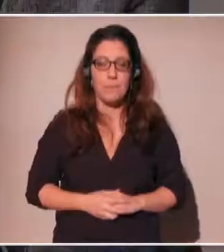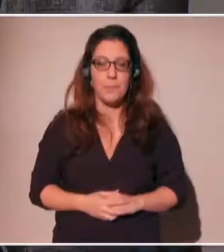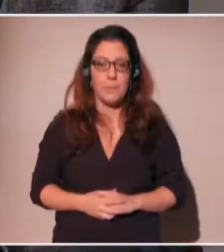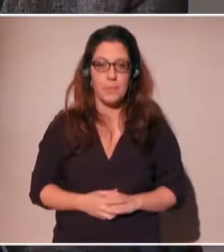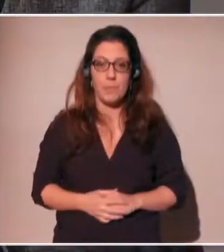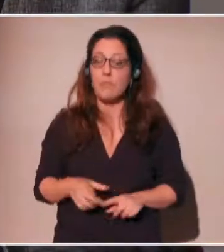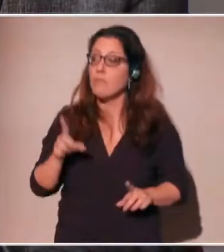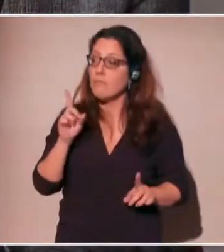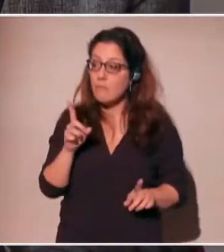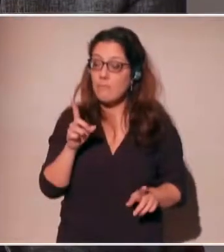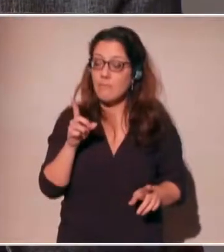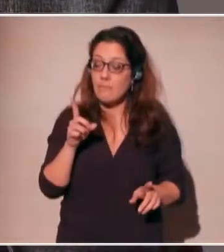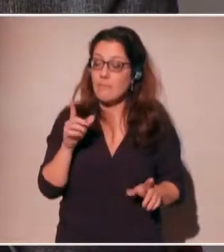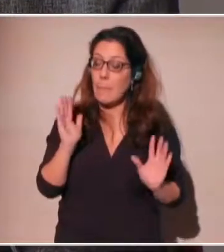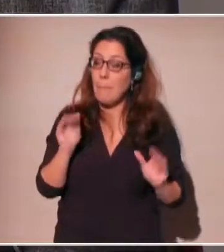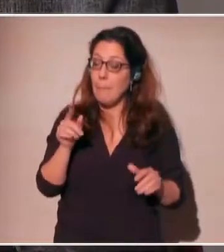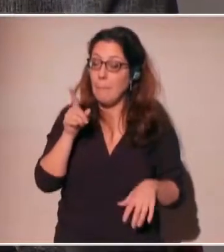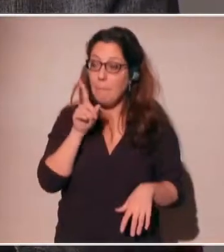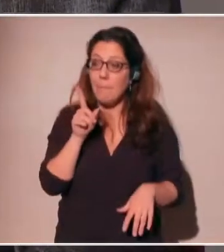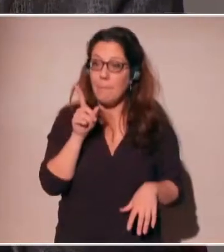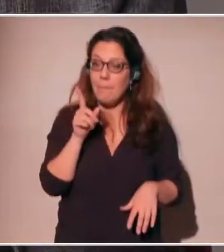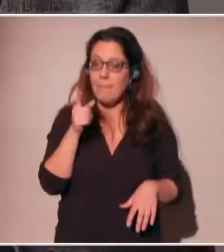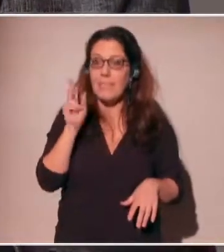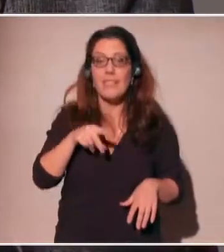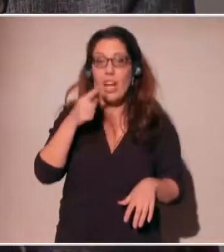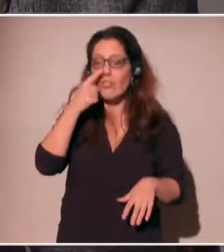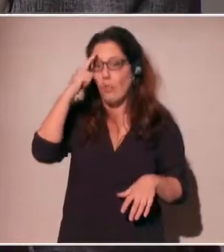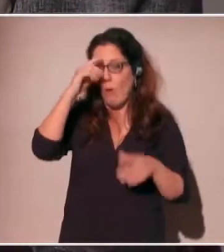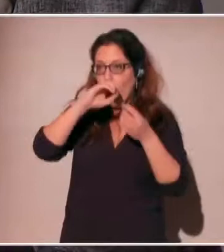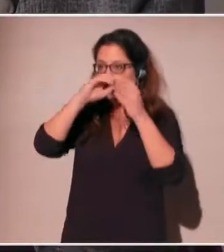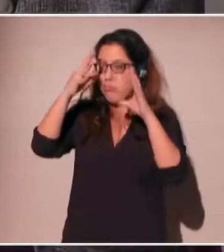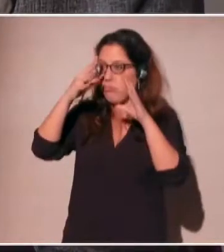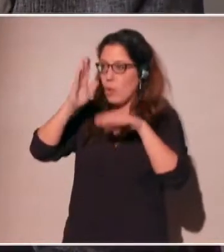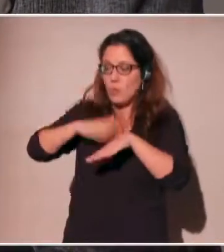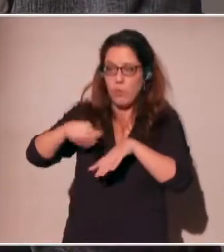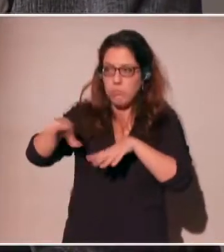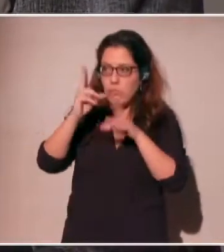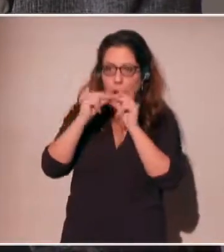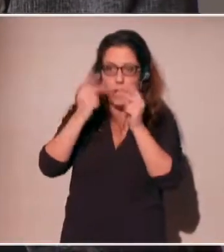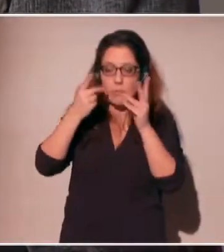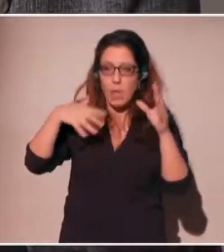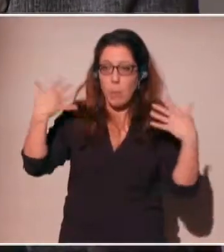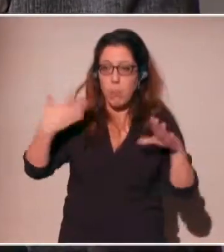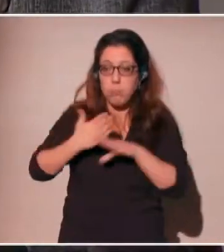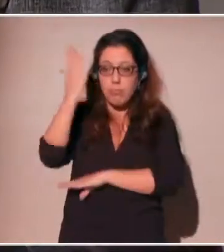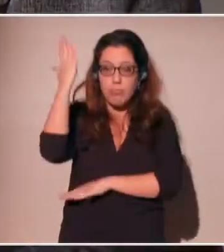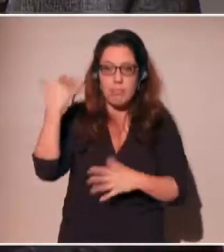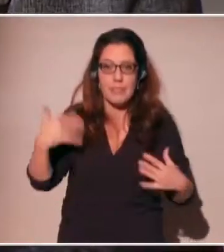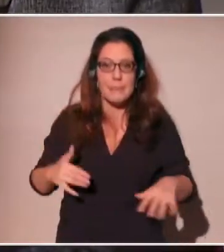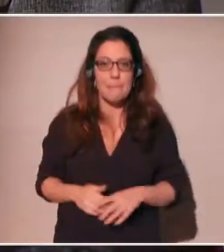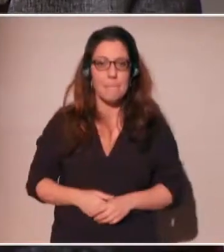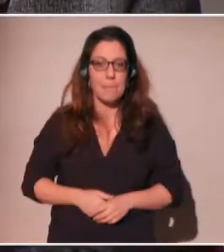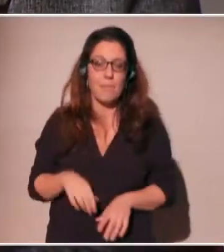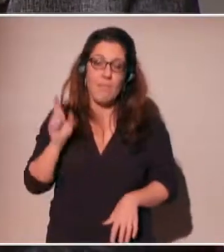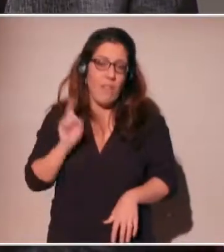plus loin ce à quoi on pourrait s'attendre. Et j'aimerais aller... Donc, enfin, et on doit